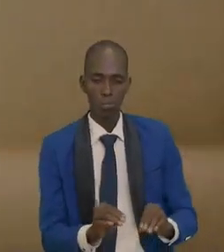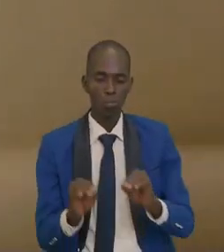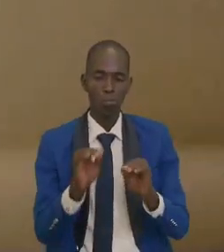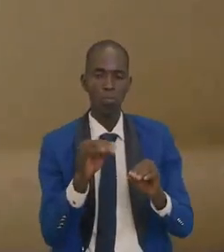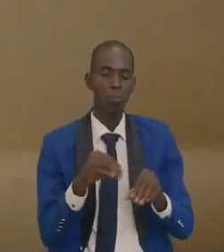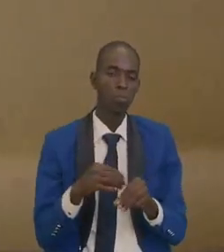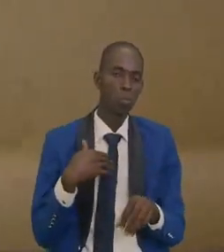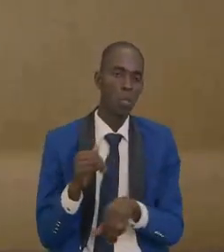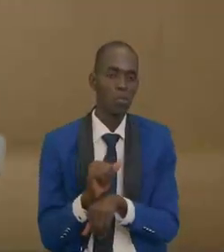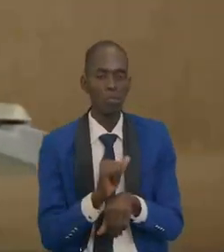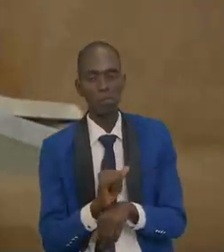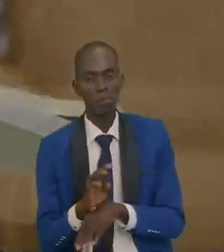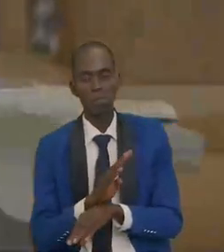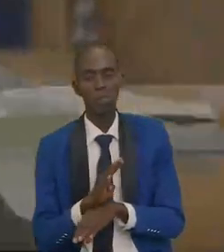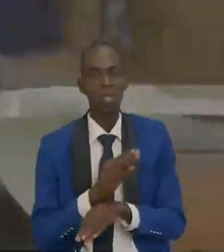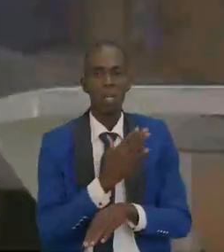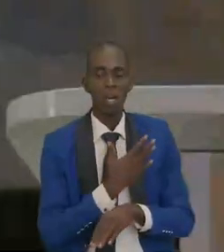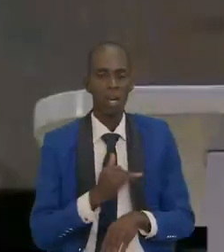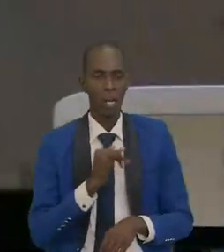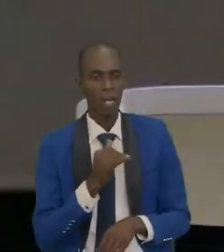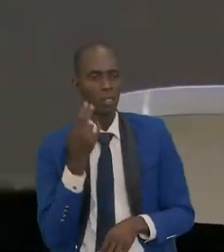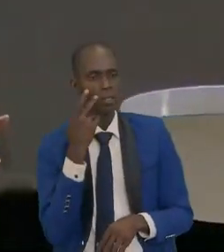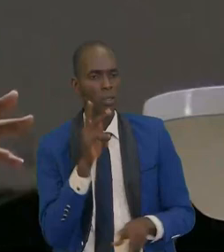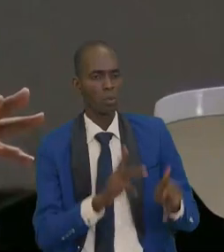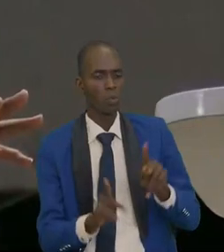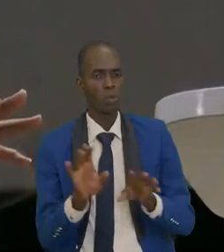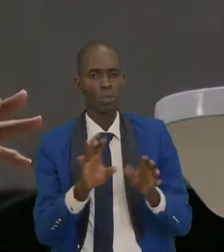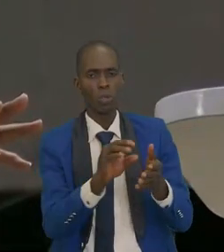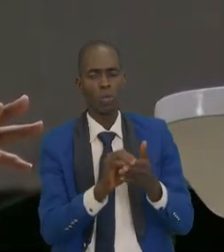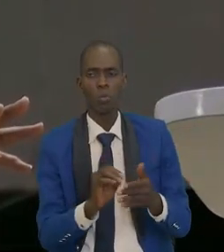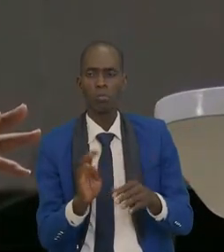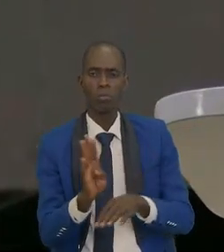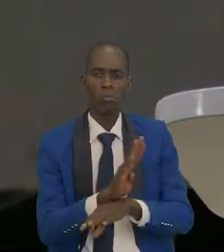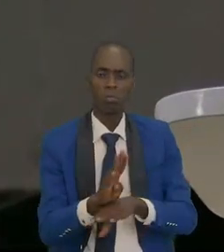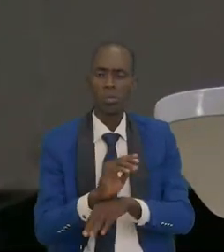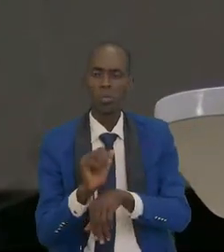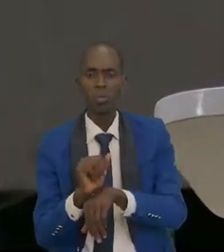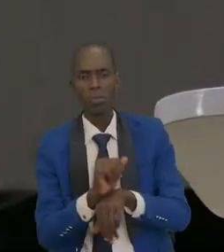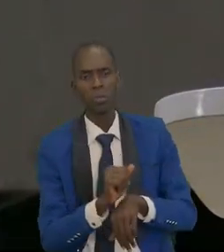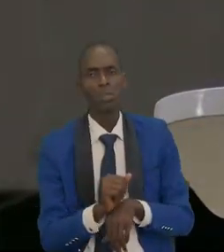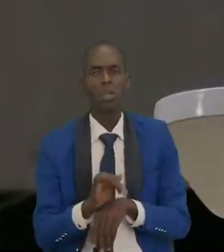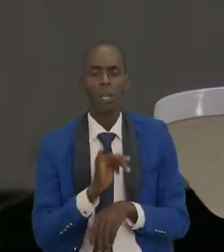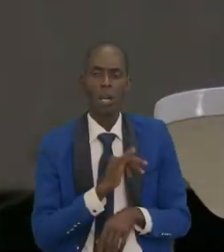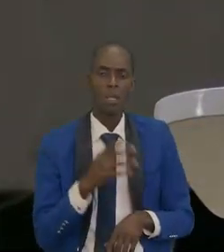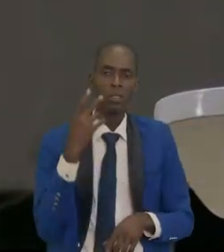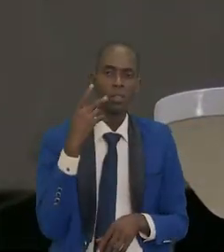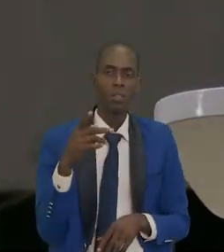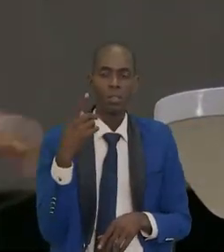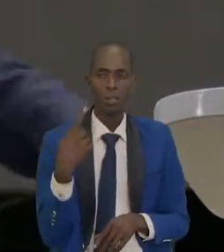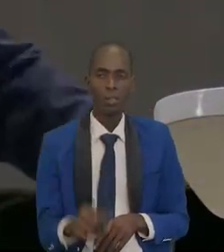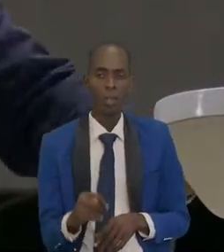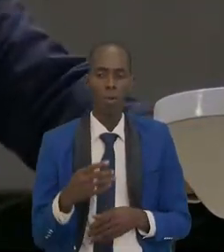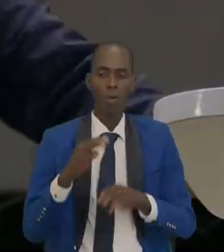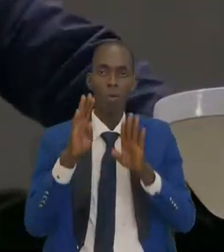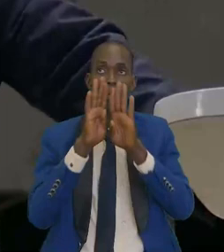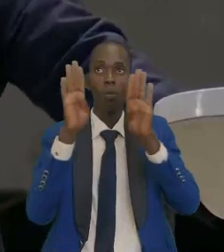Je fais mon tour dans l'après-midi. Je vois les gens faisant ce qu'ils ont toujours fait. Et je vois